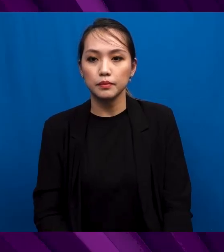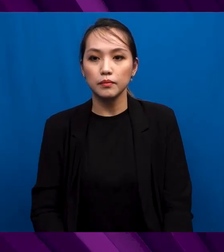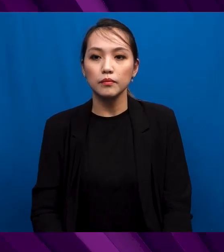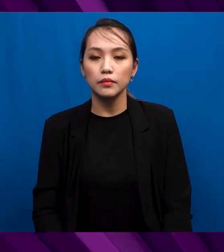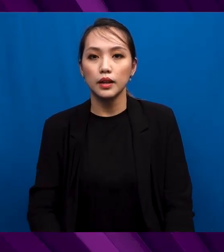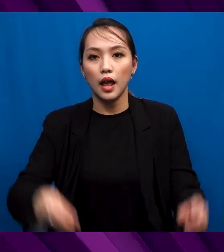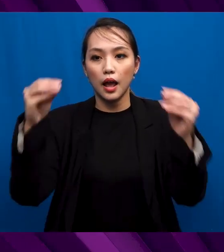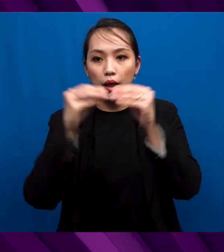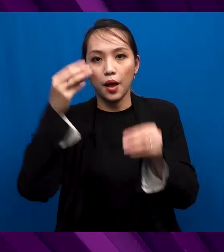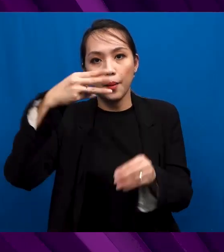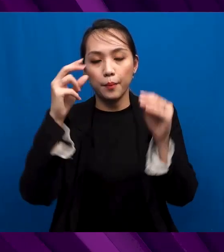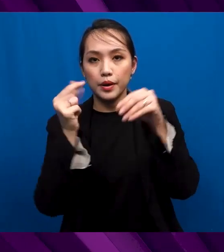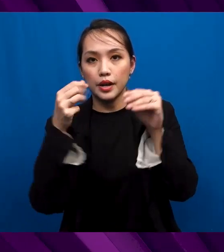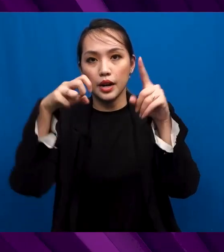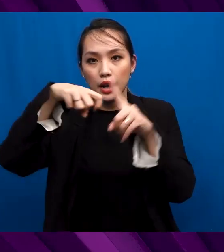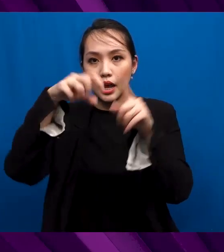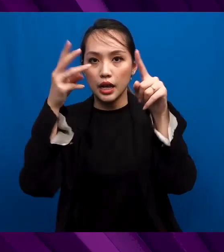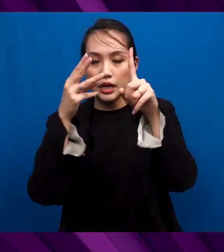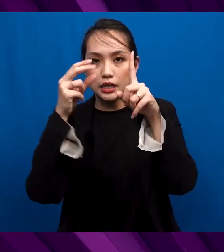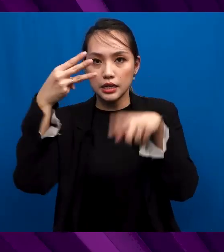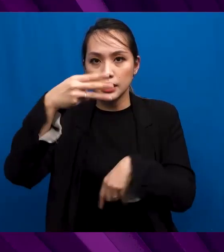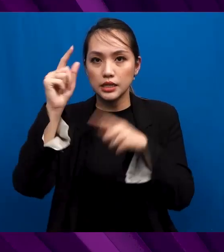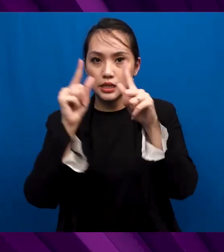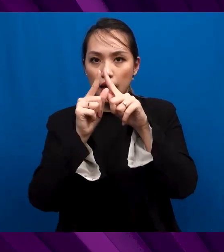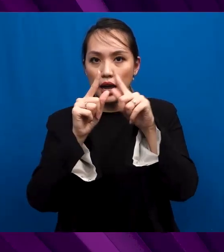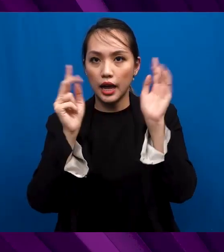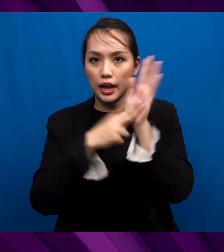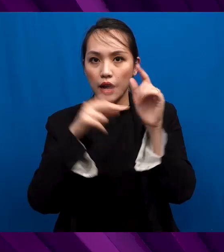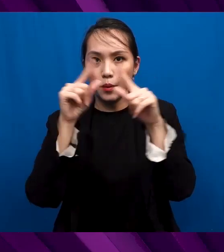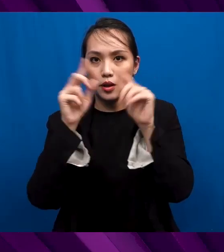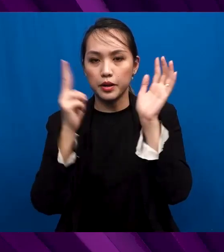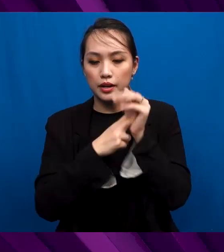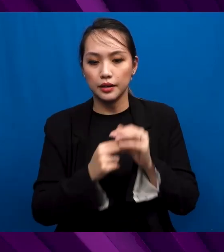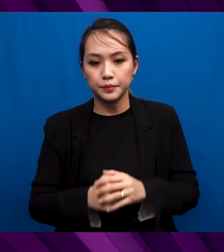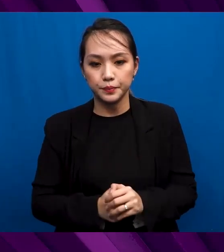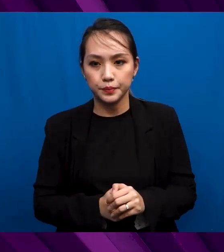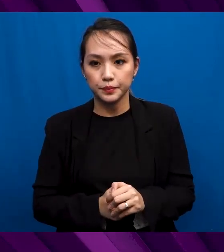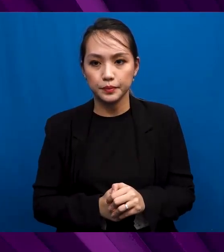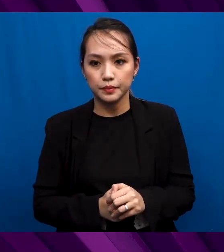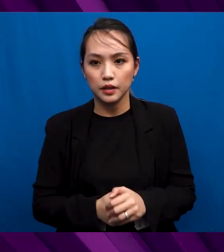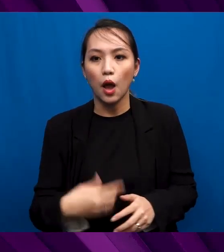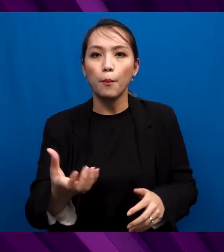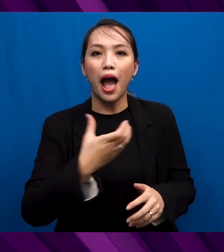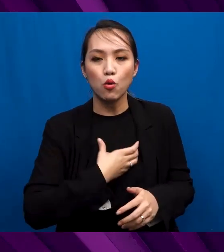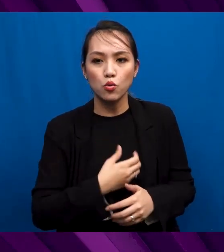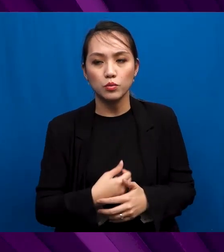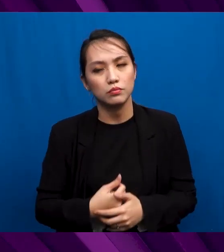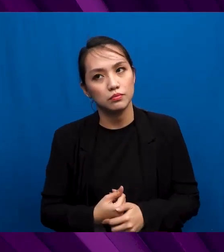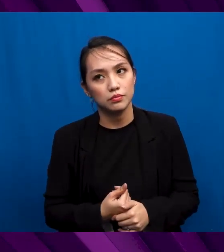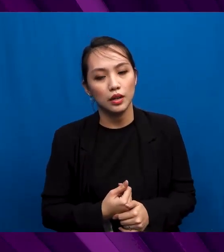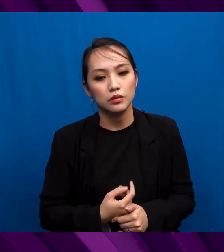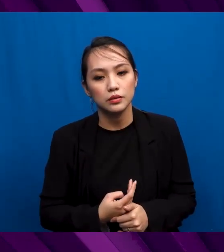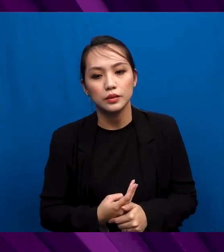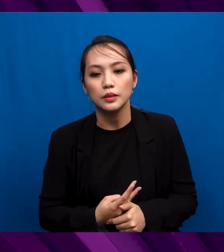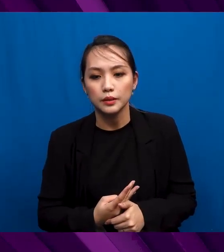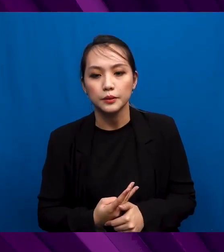Yang pertama Tuhan memampukannya, kedua Tuhan menerimanya. Ya. Akan ada kesaksian roh dan kesaksian iman di dalam diri orang